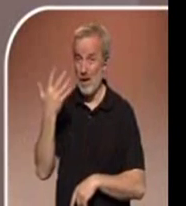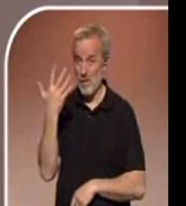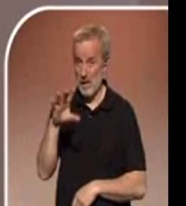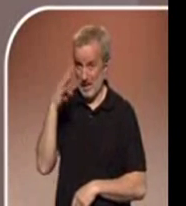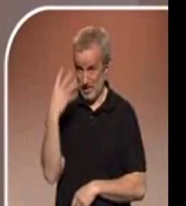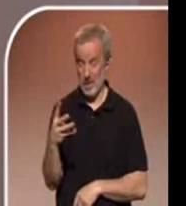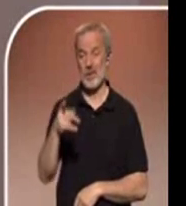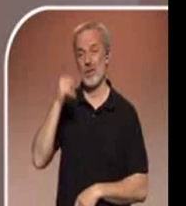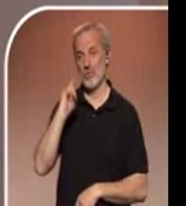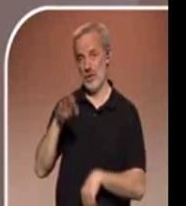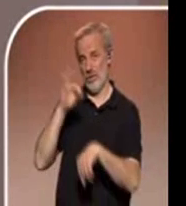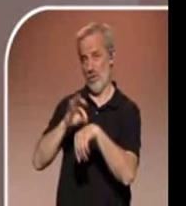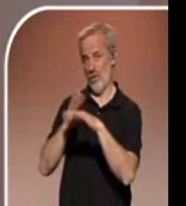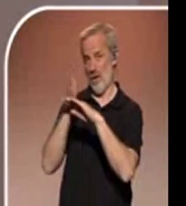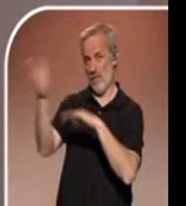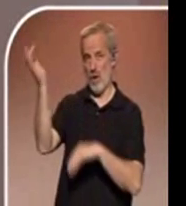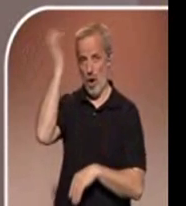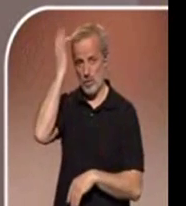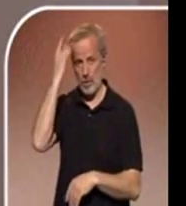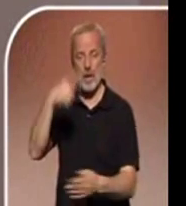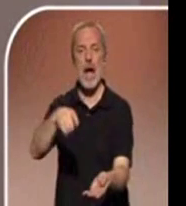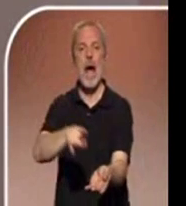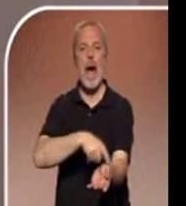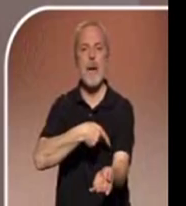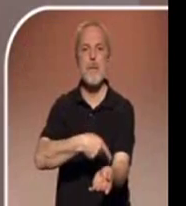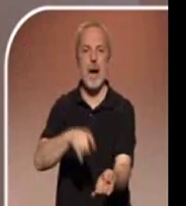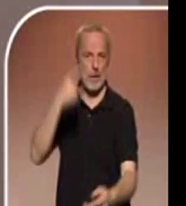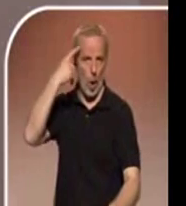být vyšetřena specialistou, hematologem.